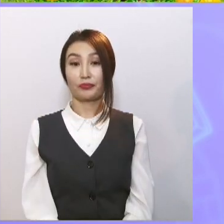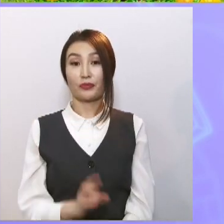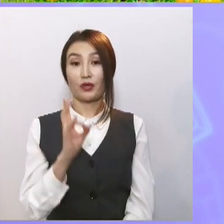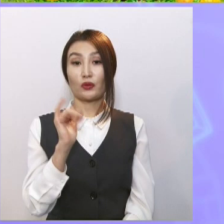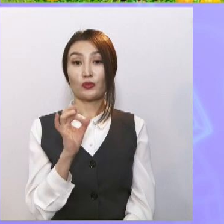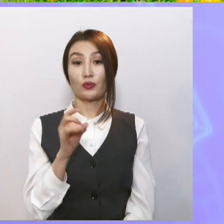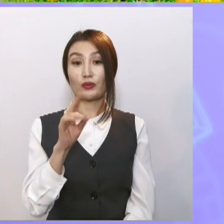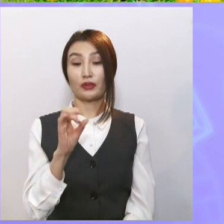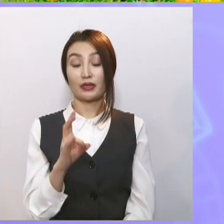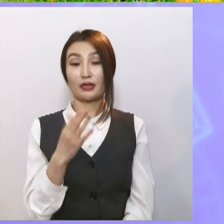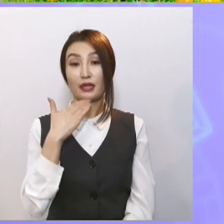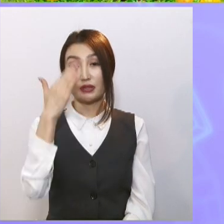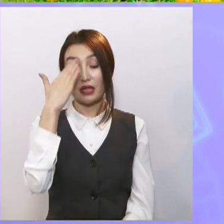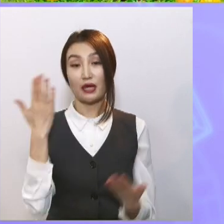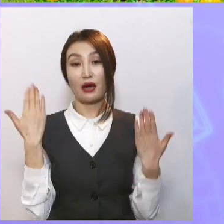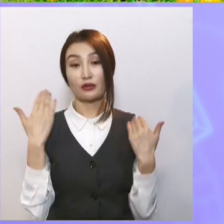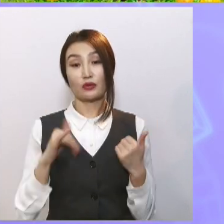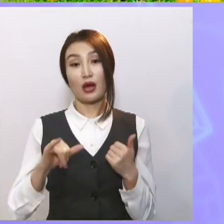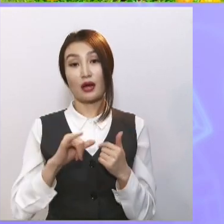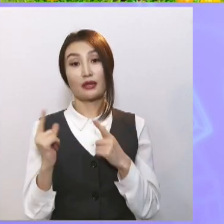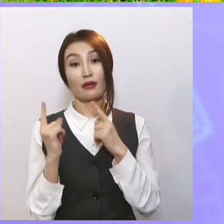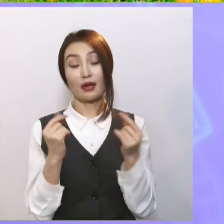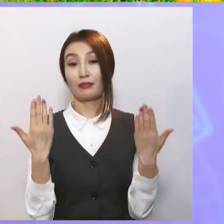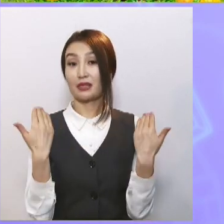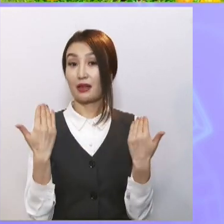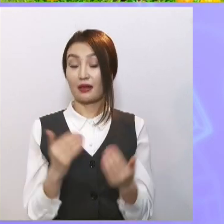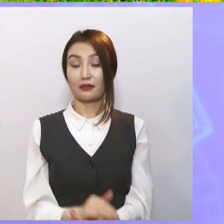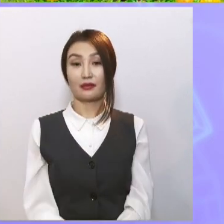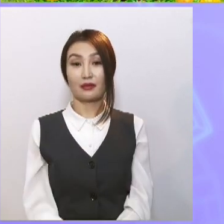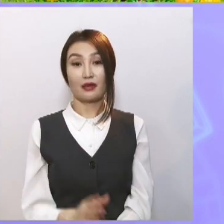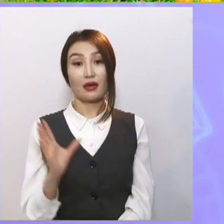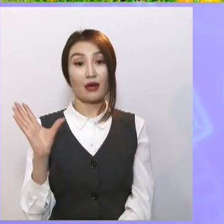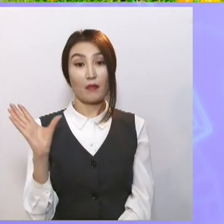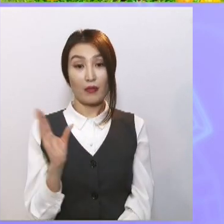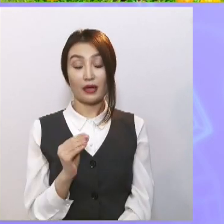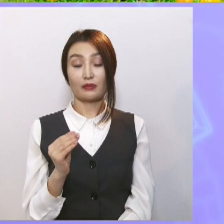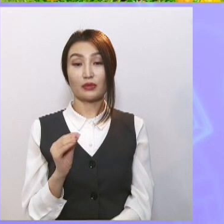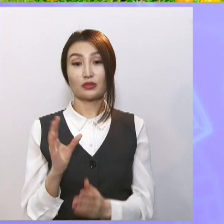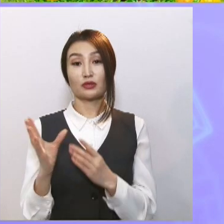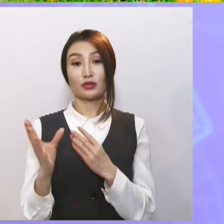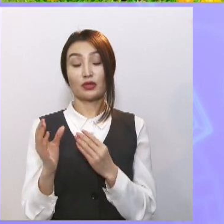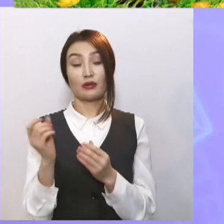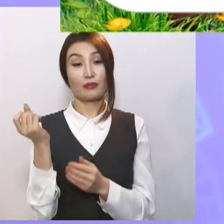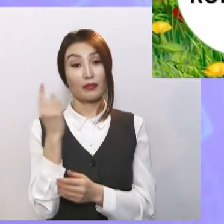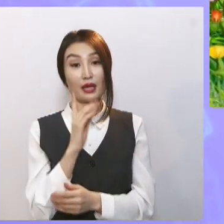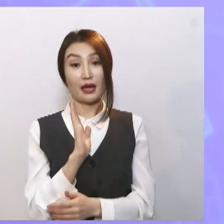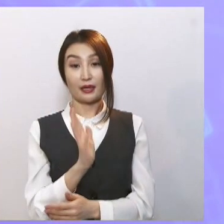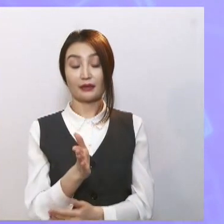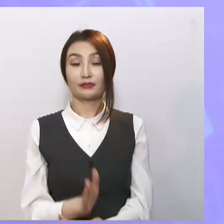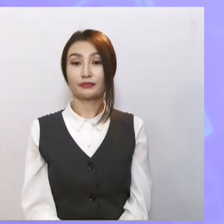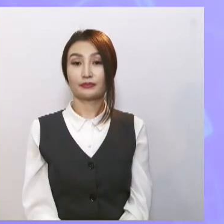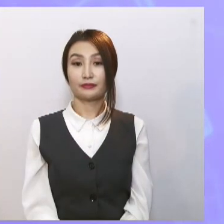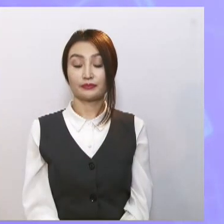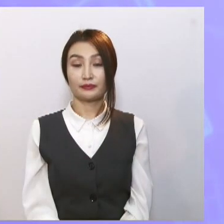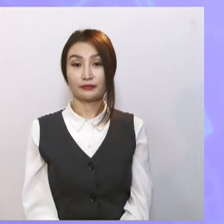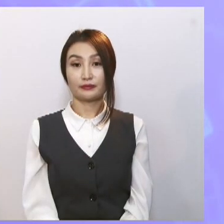Нурдин жайкы каникулда кайда барып эс алат? Барыбыз чогуу билели.